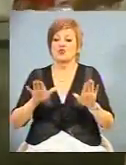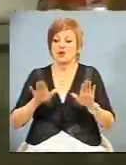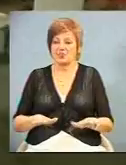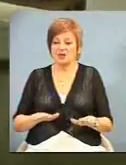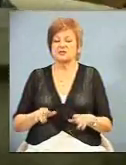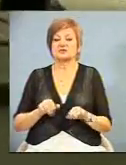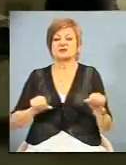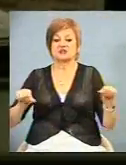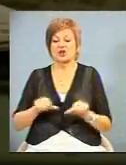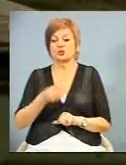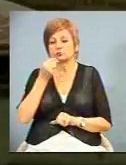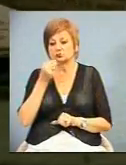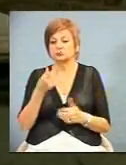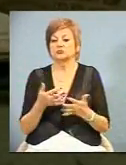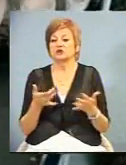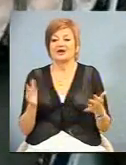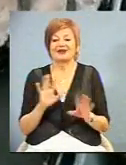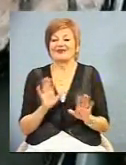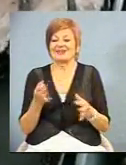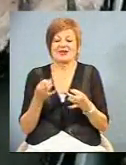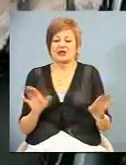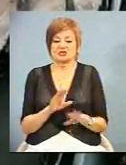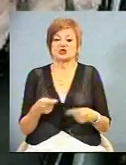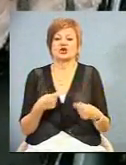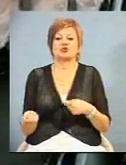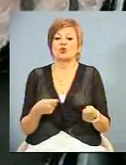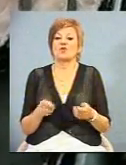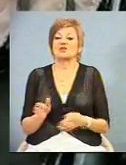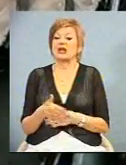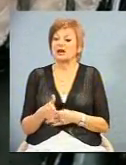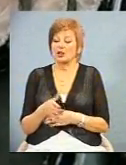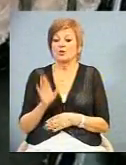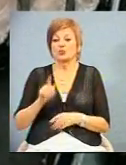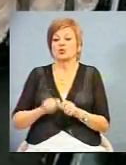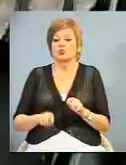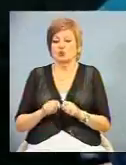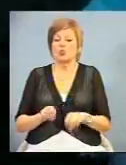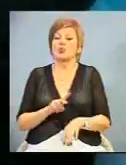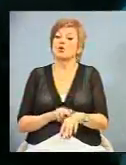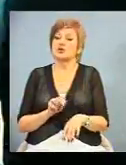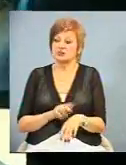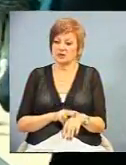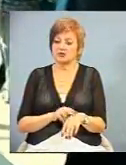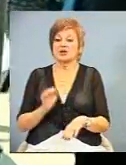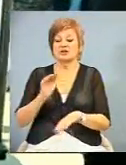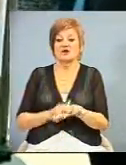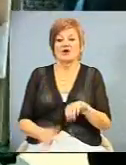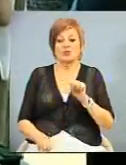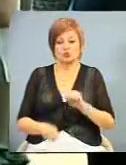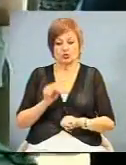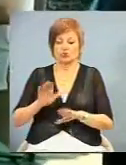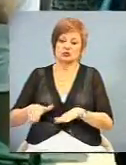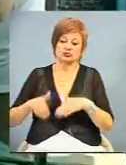громадського харчування, а також місця несанкціонованої торгівлі рибою. При рейдових перевірках беруть участь поліцейські. За фактами порушень